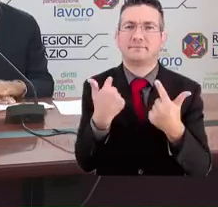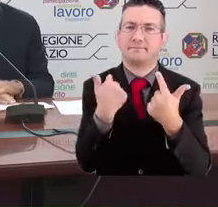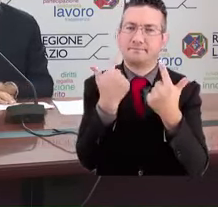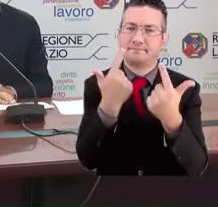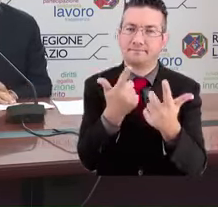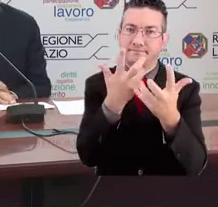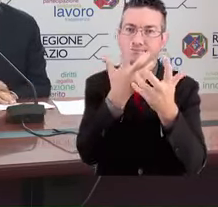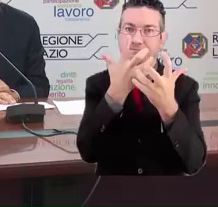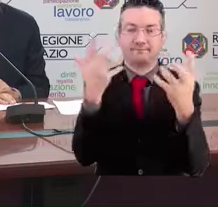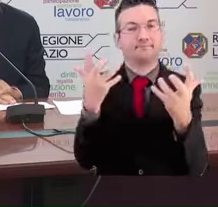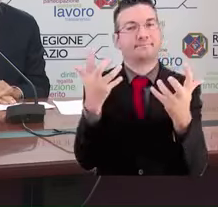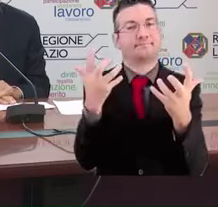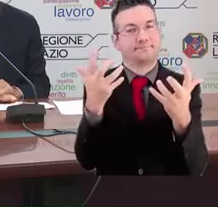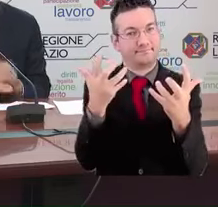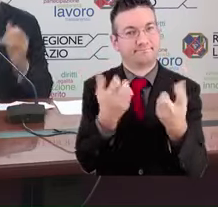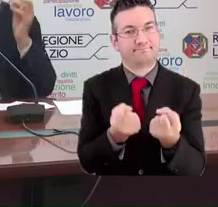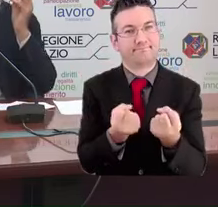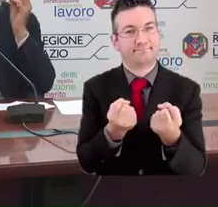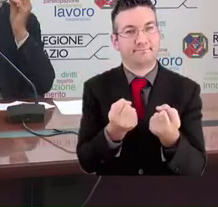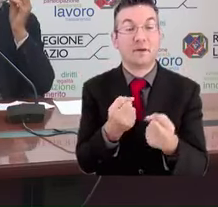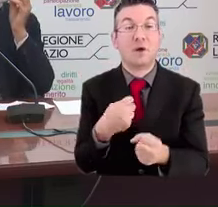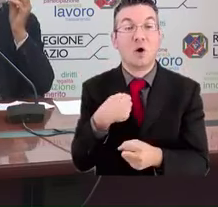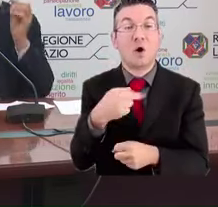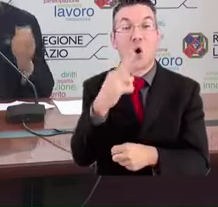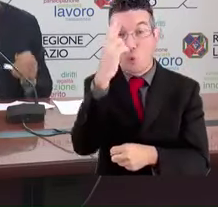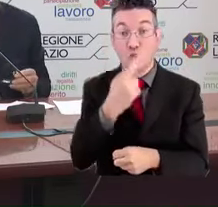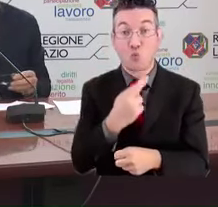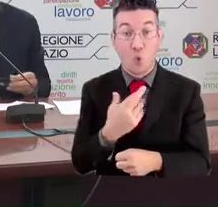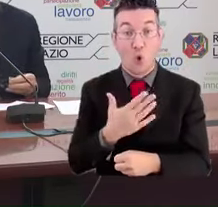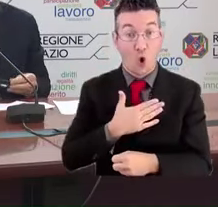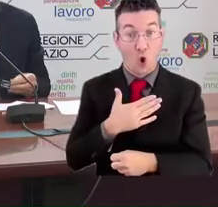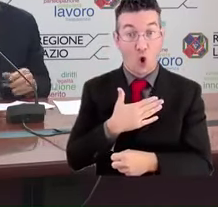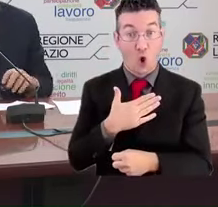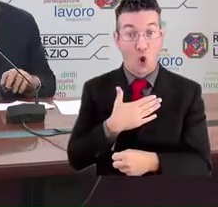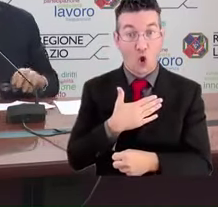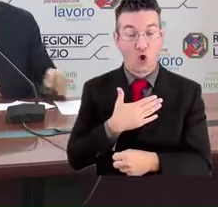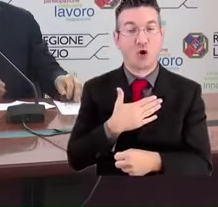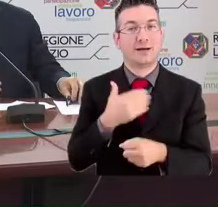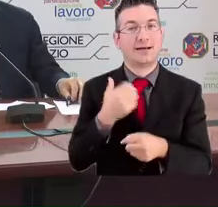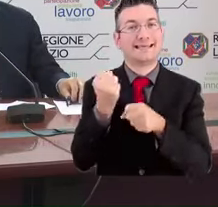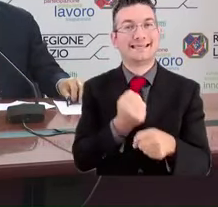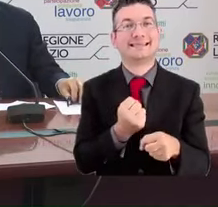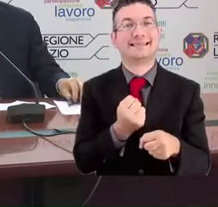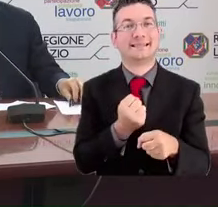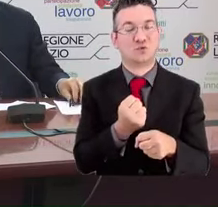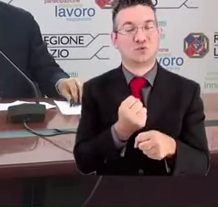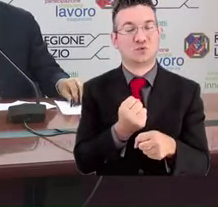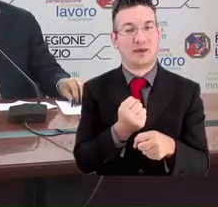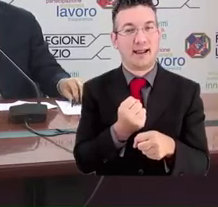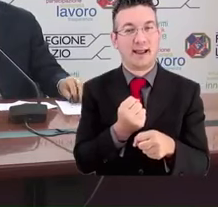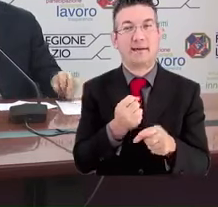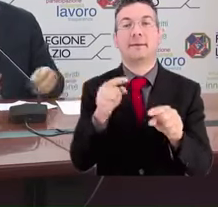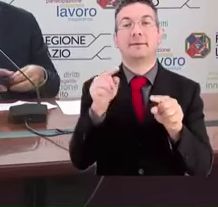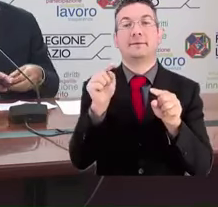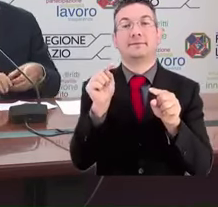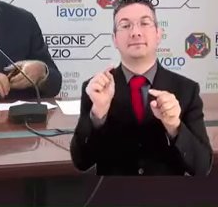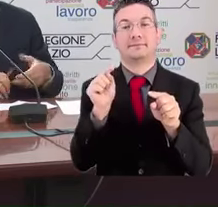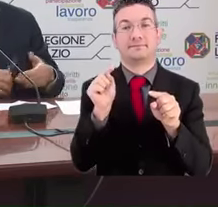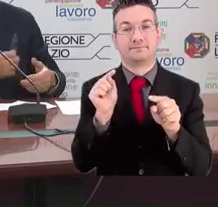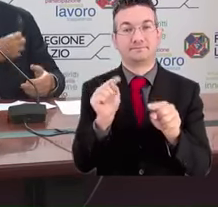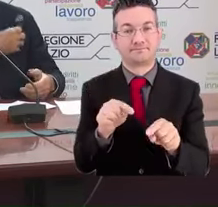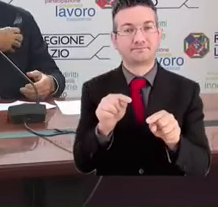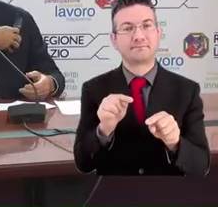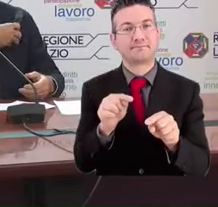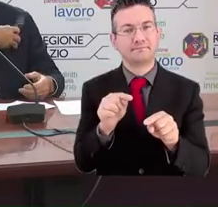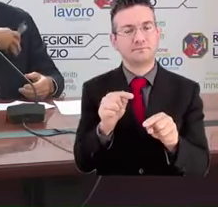il ruolo alcuni siamo chiamati noi come come istituzioni e anche la diciamo il